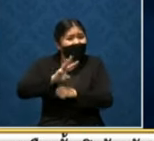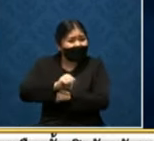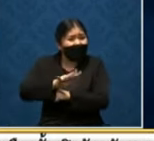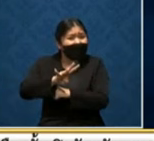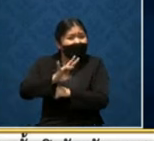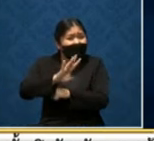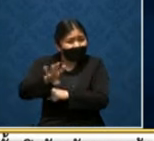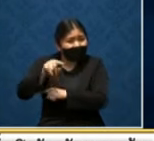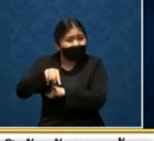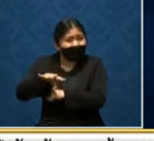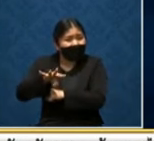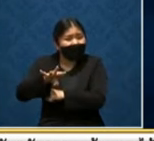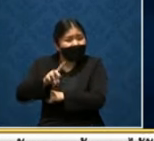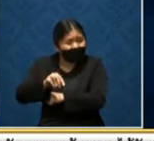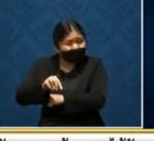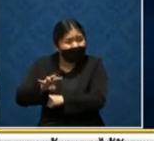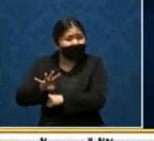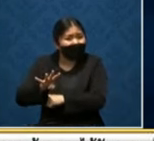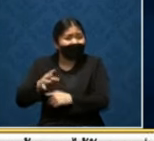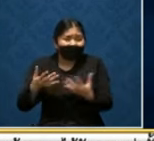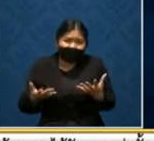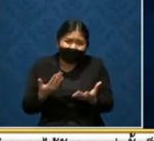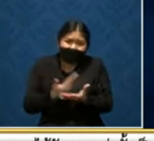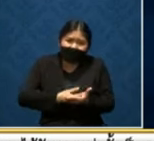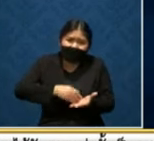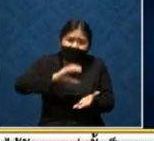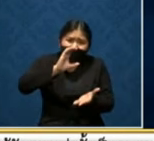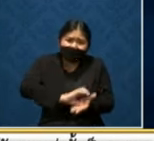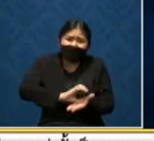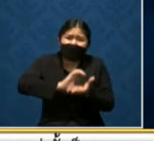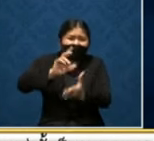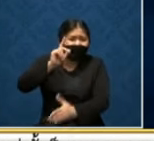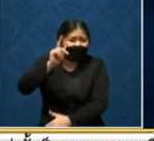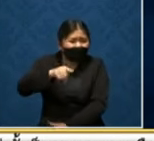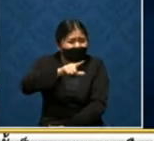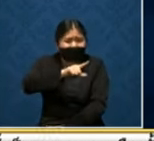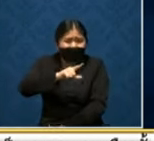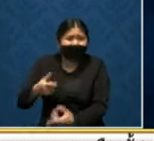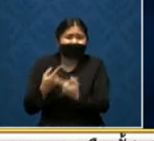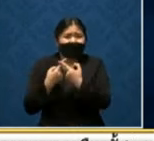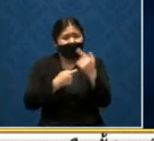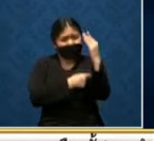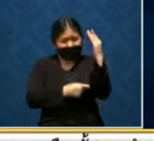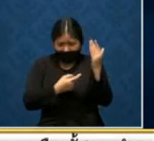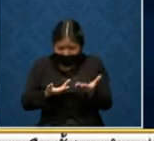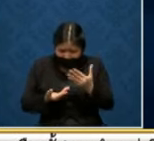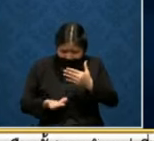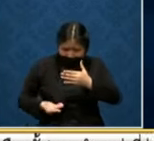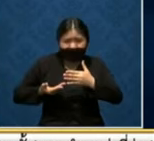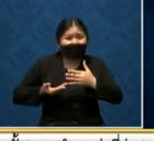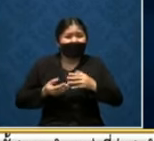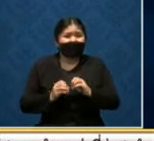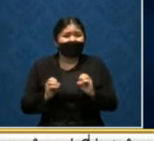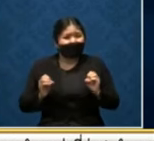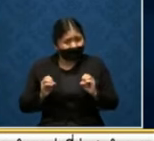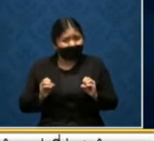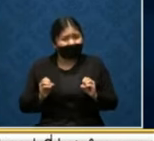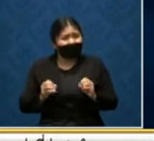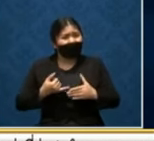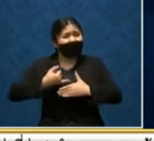สตางค์ลงทุนไปนับพันพันล้านแต่ราคายางไม่กระเตื้องเลยสุดท้ายจบโครงการ